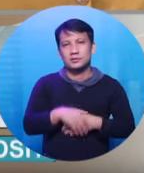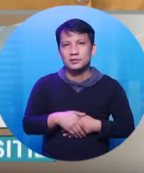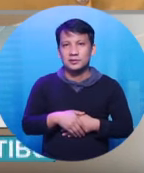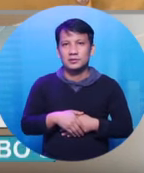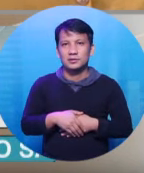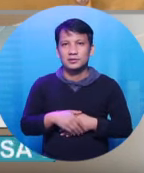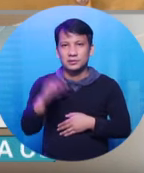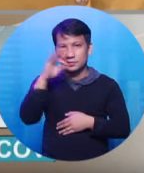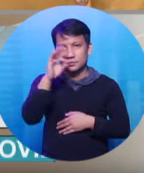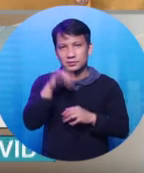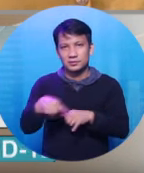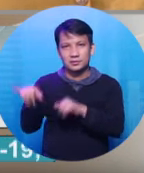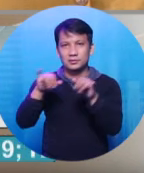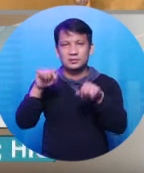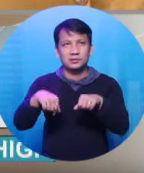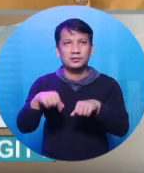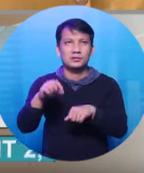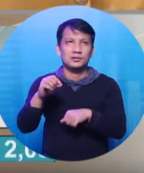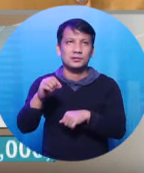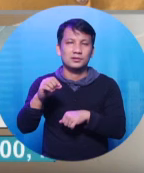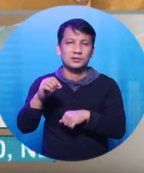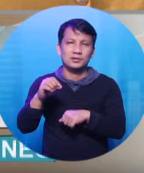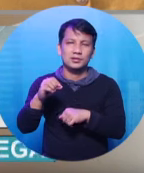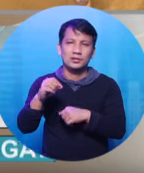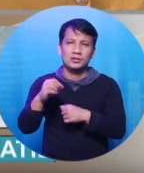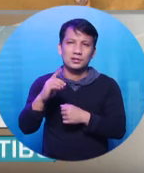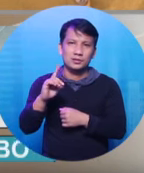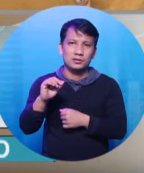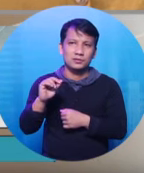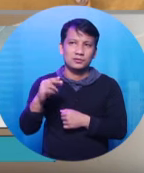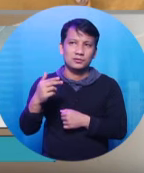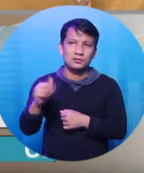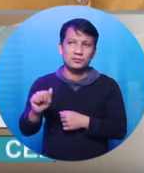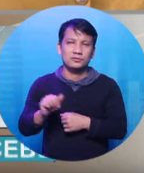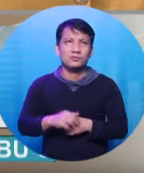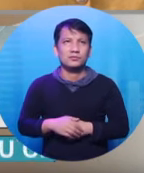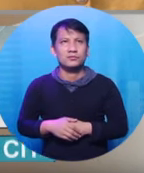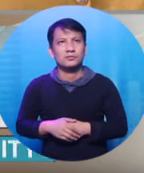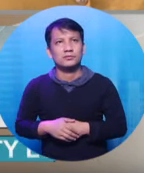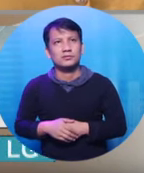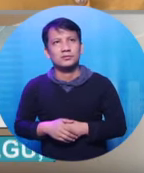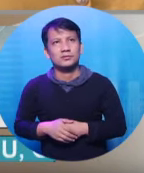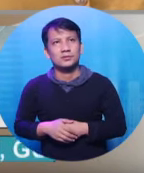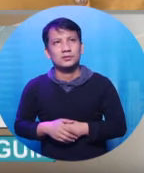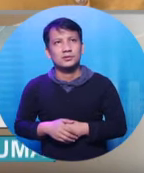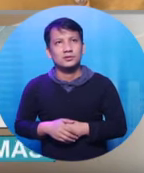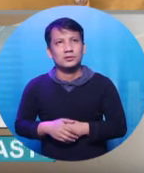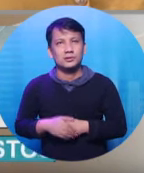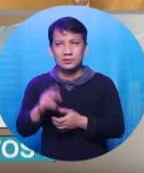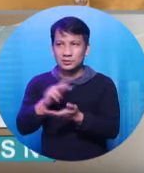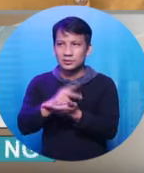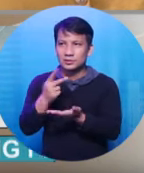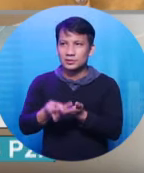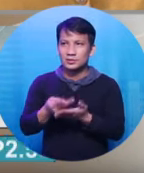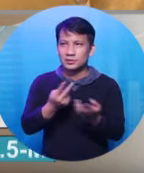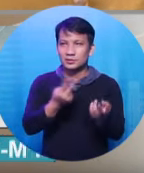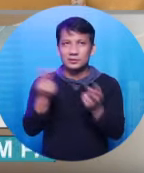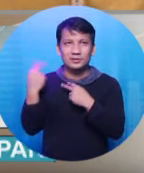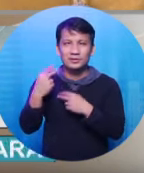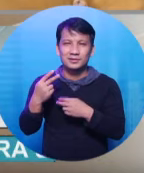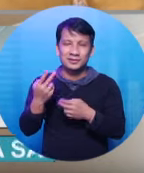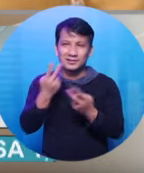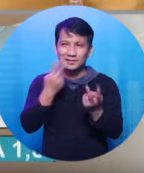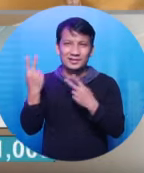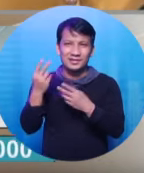mga kababayan namin dito sa Doha po, Sir Rafi. Sis, nandiyan po kayo sa kitchen, naisip po tuloy